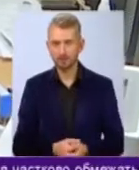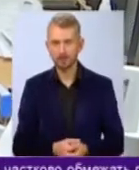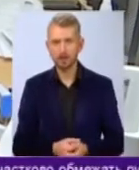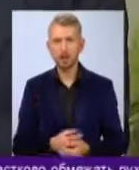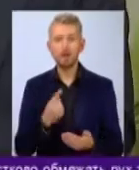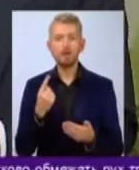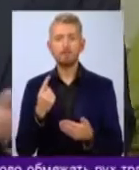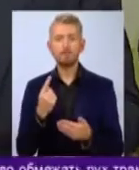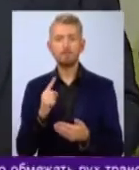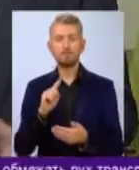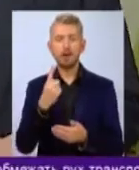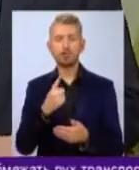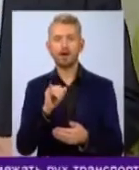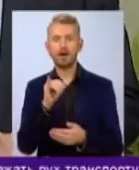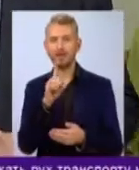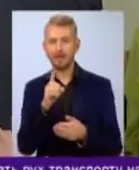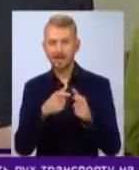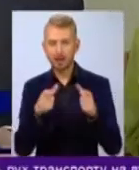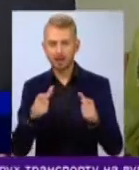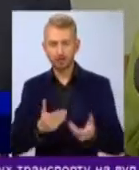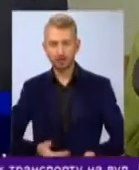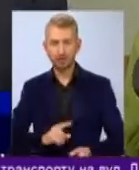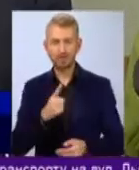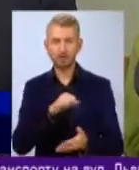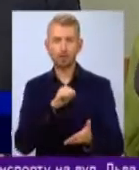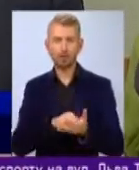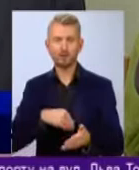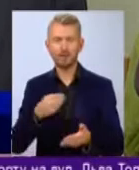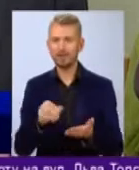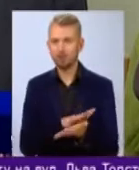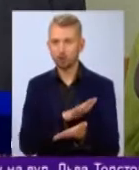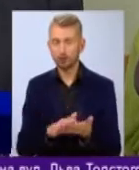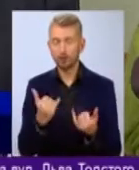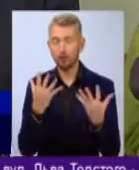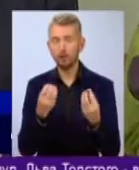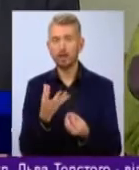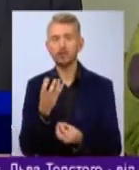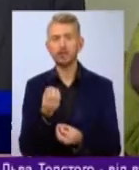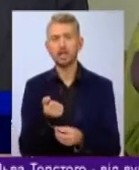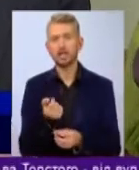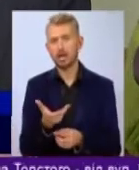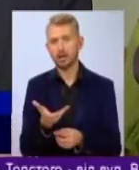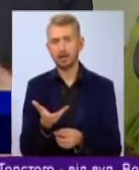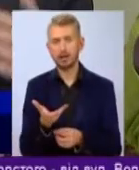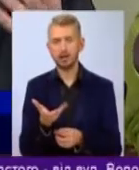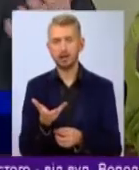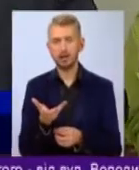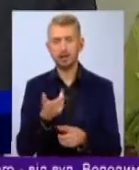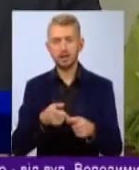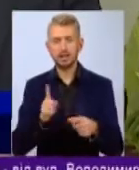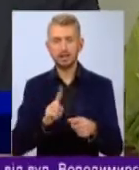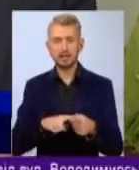Перша ID-картка в житті, перший документ, він видається безкоштовно. На сьогоднішній день ще декілька, це